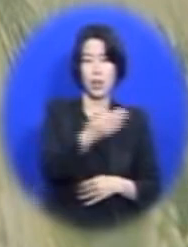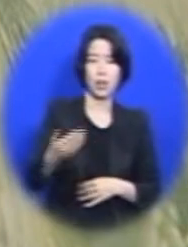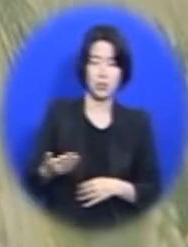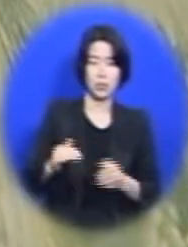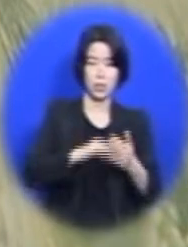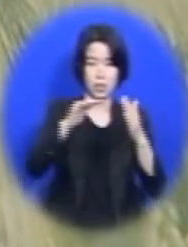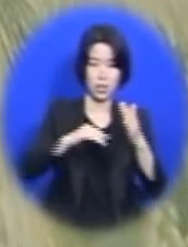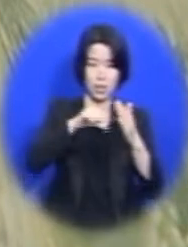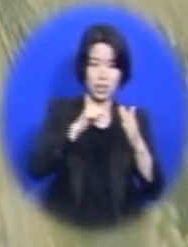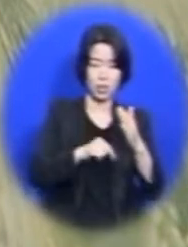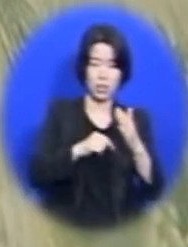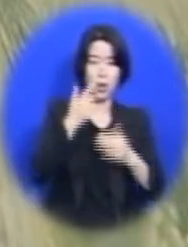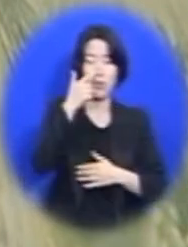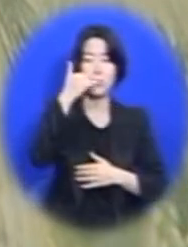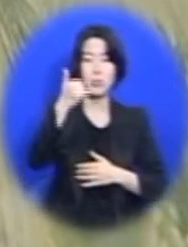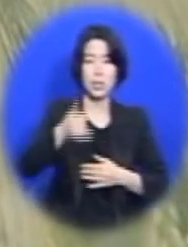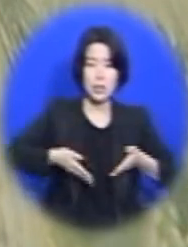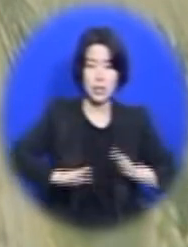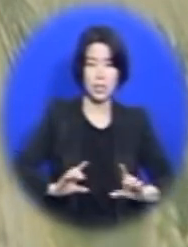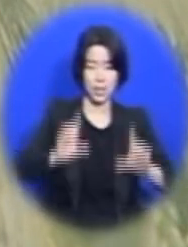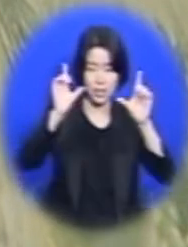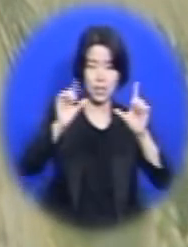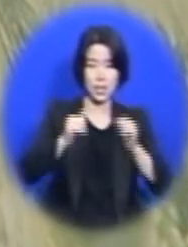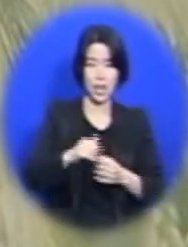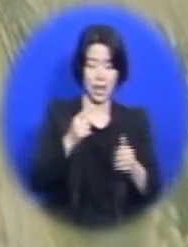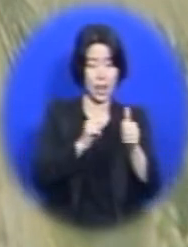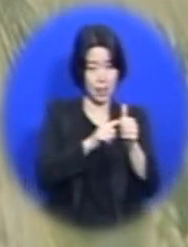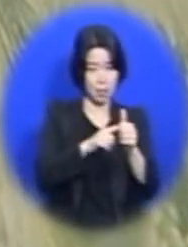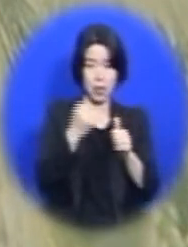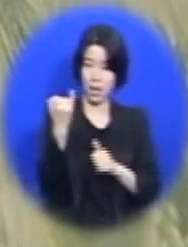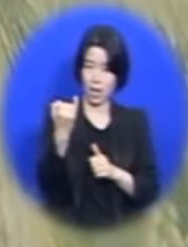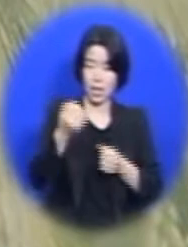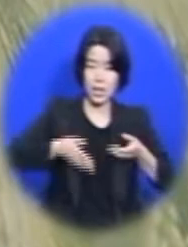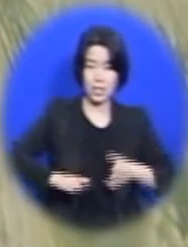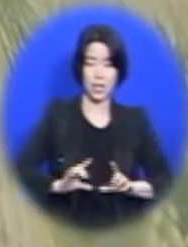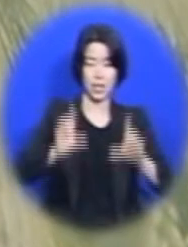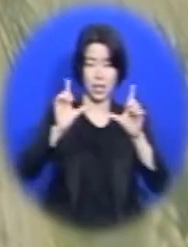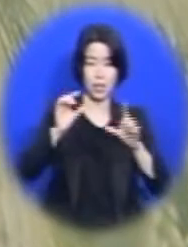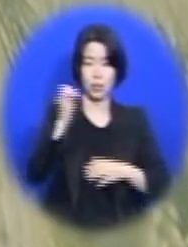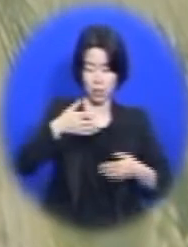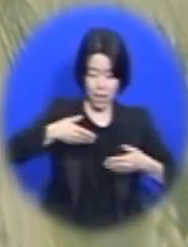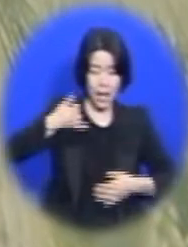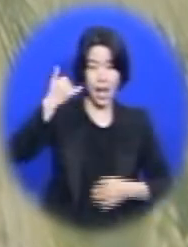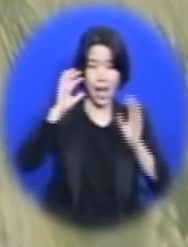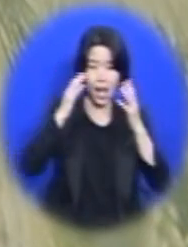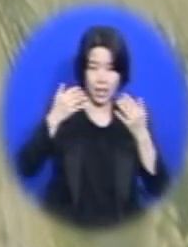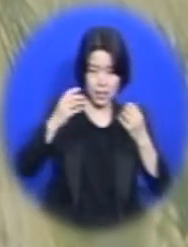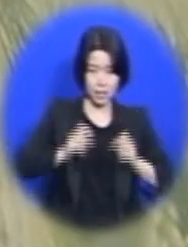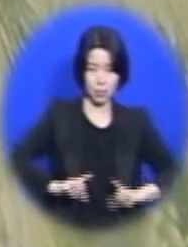여러분 가정에서 부모님의 생신 때 또는 남편이나 아내의 생일에 또는 자녀들의 생일에 선물할